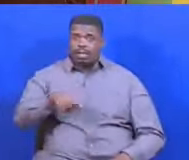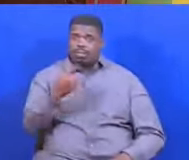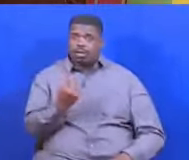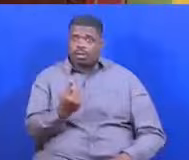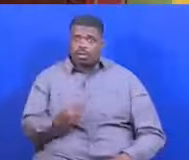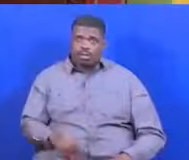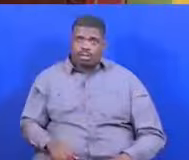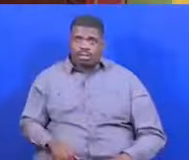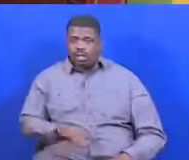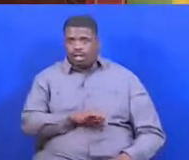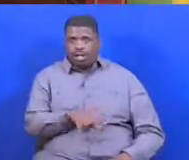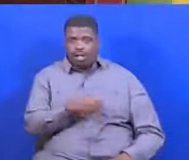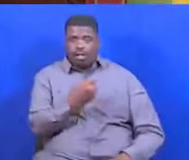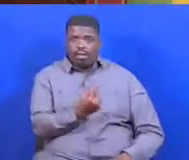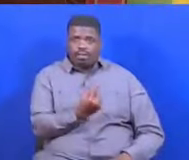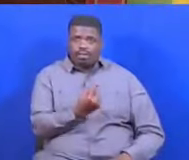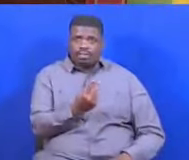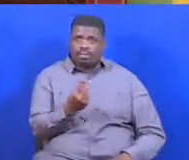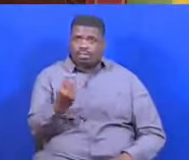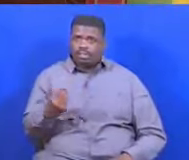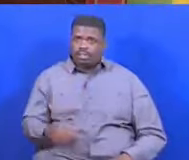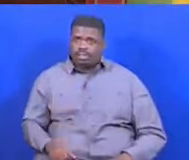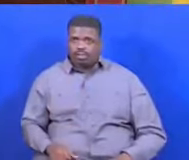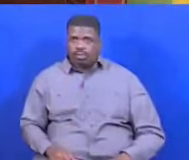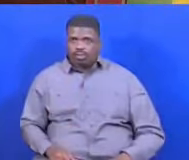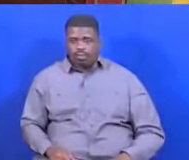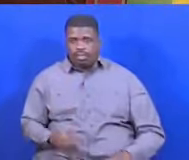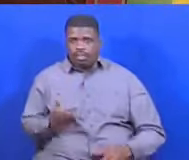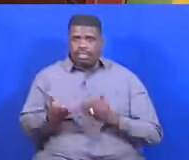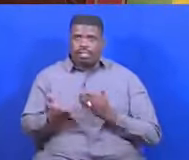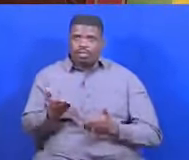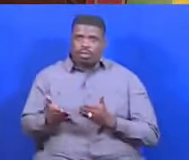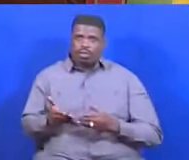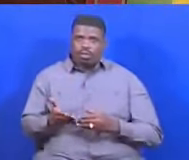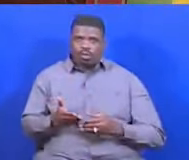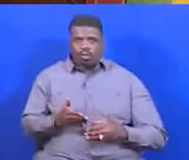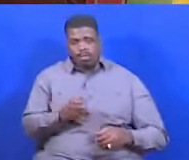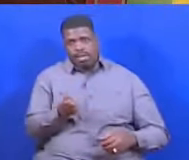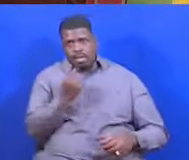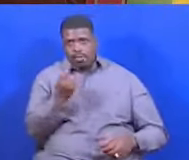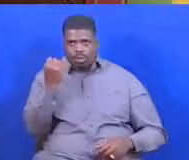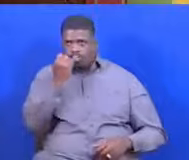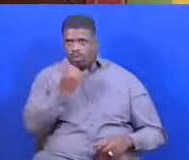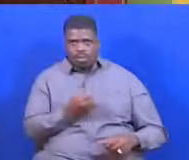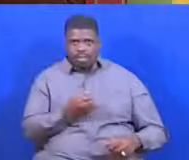wa 2023 kiwango cha madawa ya kulevya kilichokamatwa ni kilo milioni